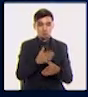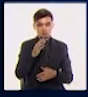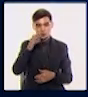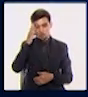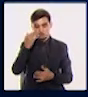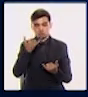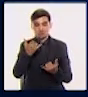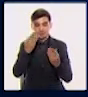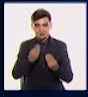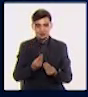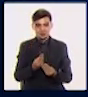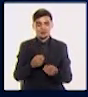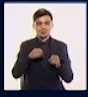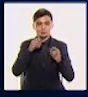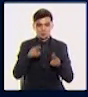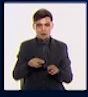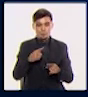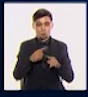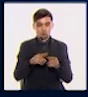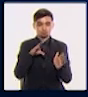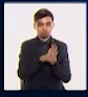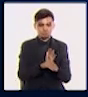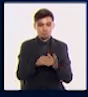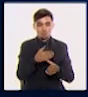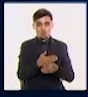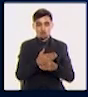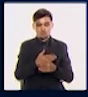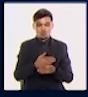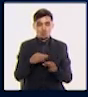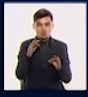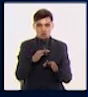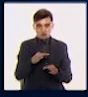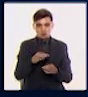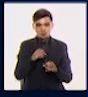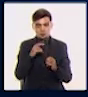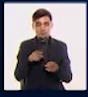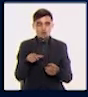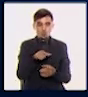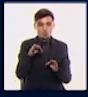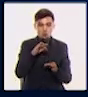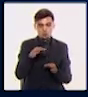мемлекет бүгінгі таңда арнайы қосымша жаңағы көмек көрсету жолдарын қарастырып отырмыз.